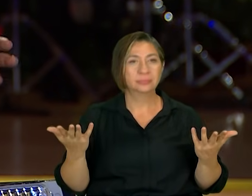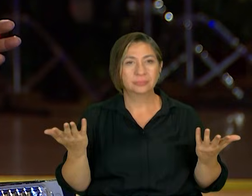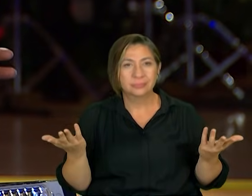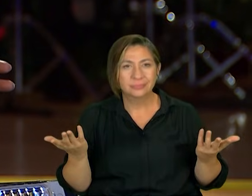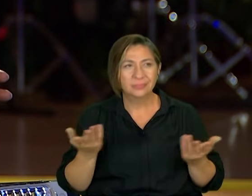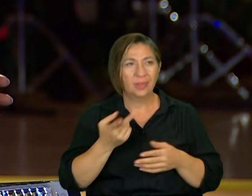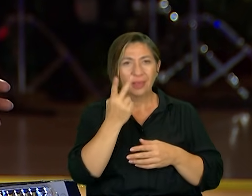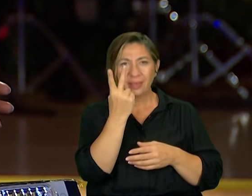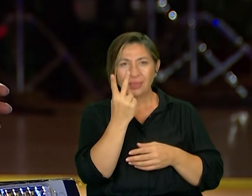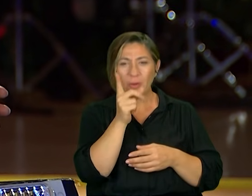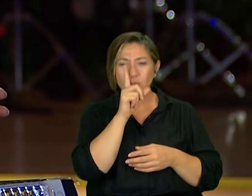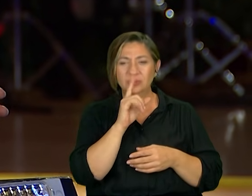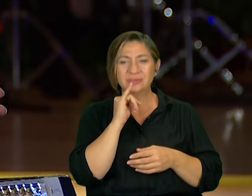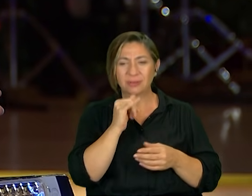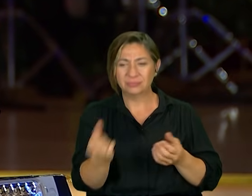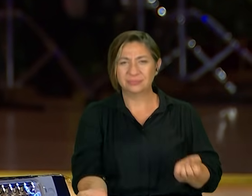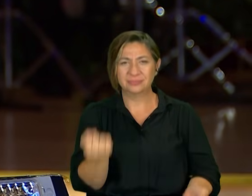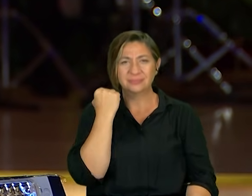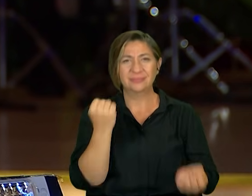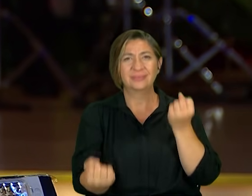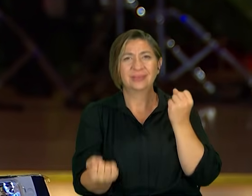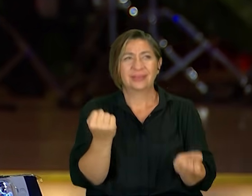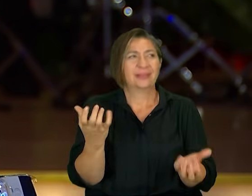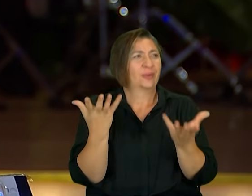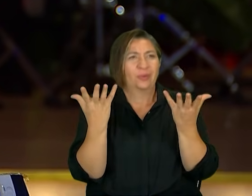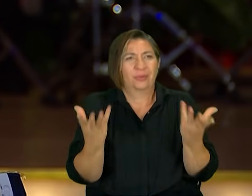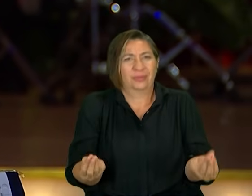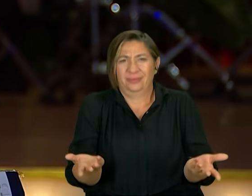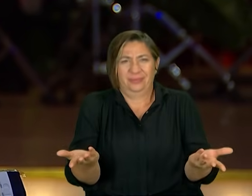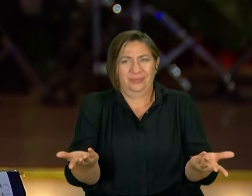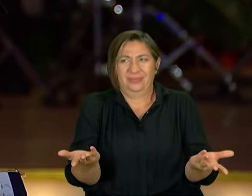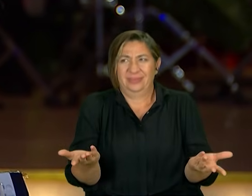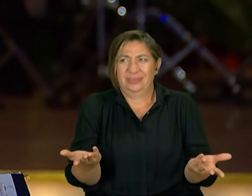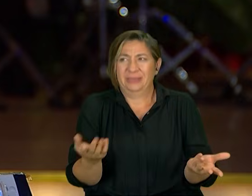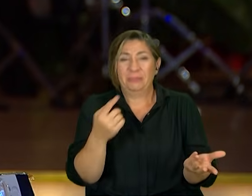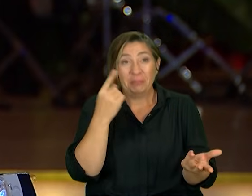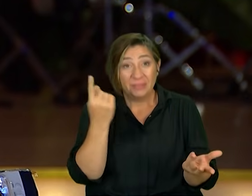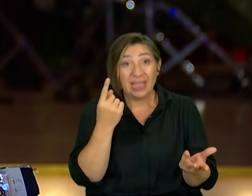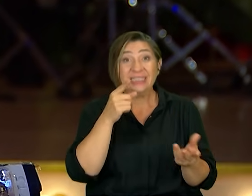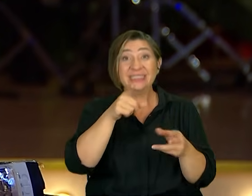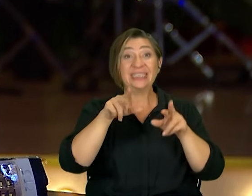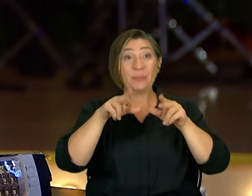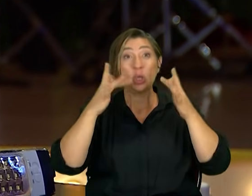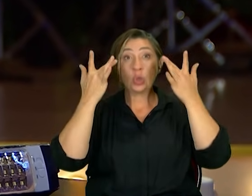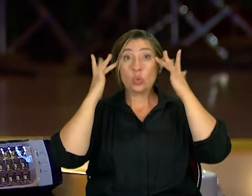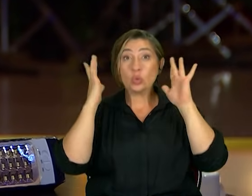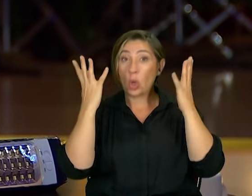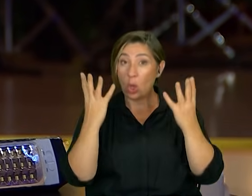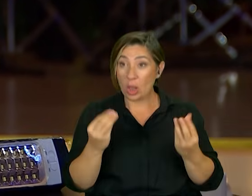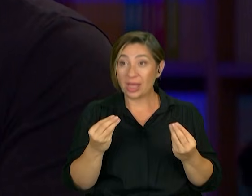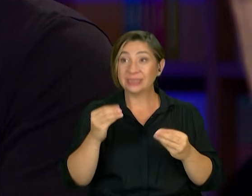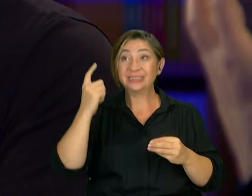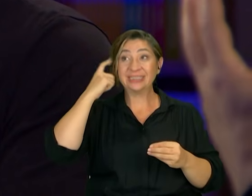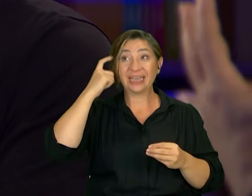Ya iki tane 100'er gramlık şey kaldırdın. Yani ne oldun birader? Bir de sizinki gibi kültürü olan,